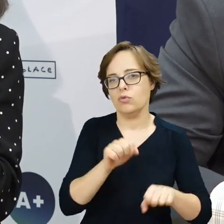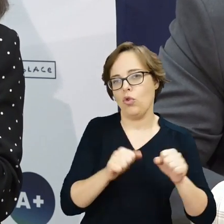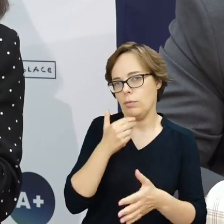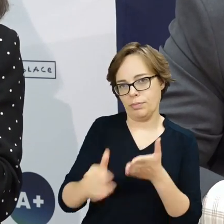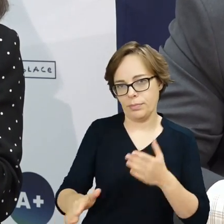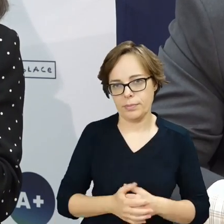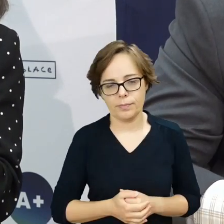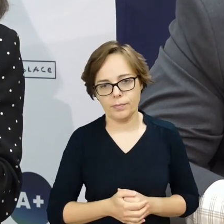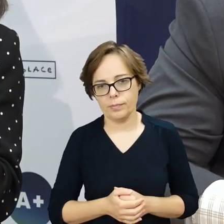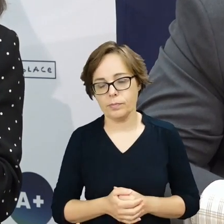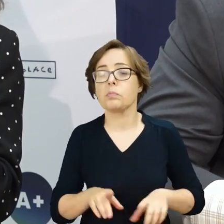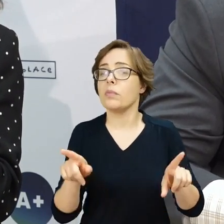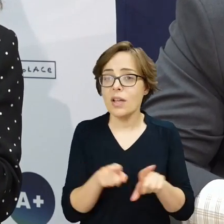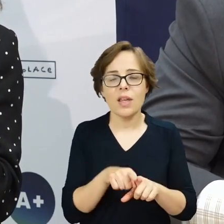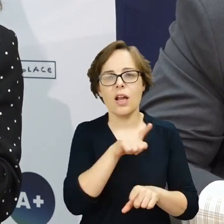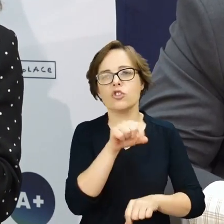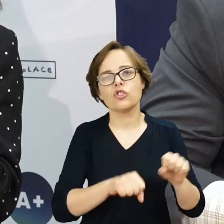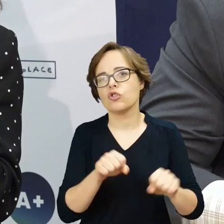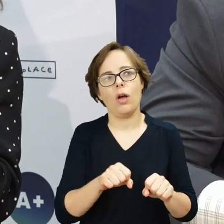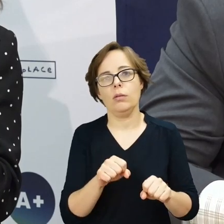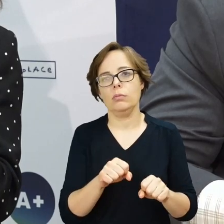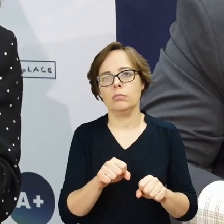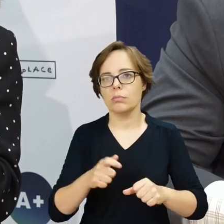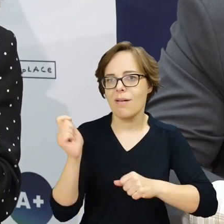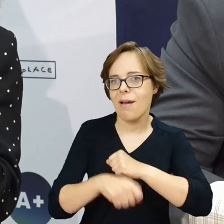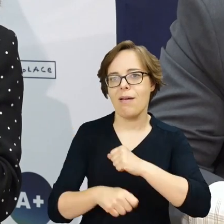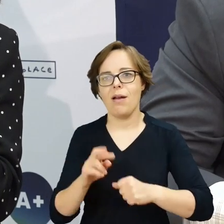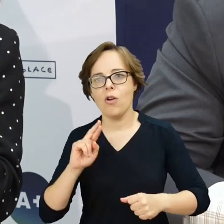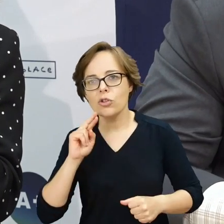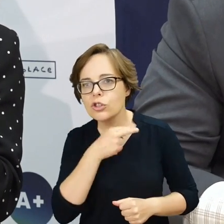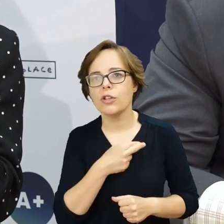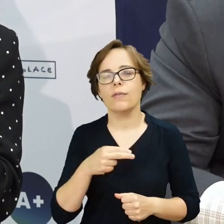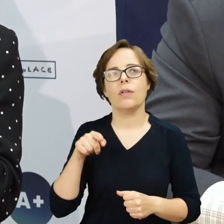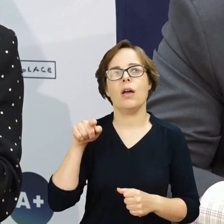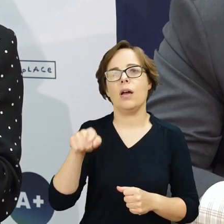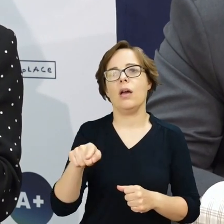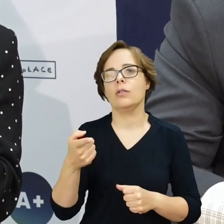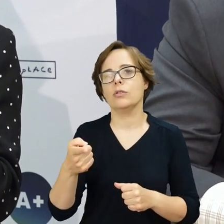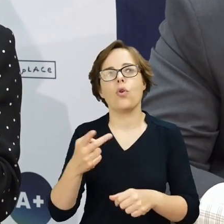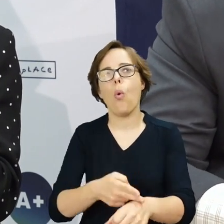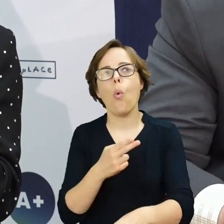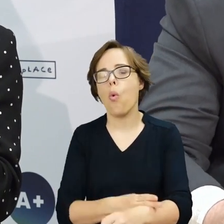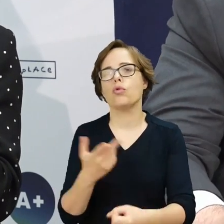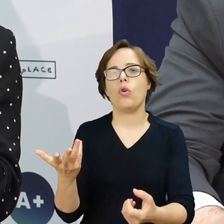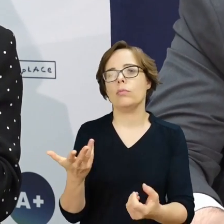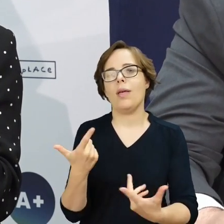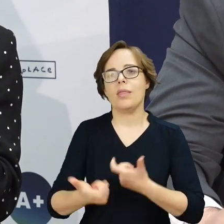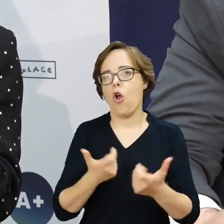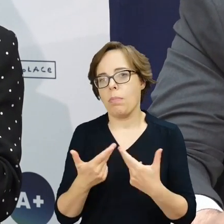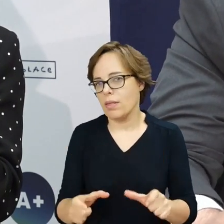znanych, wymierzają grzywny za rażącą bezczynność. Więc finał i skutek jest taki,